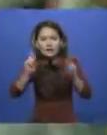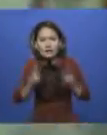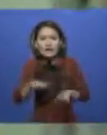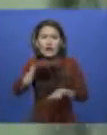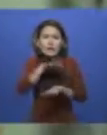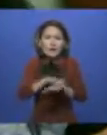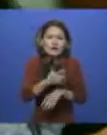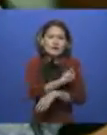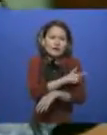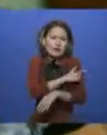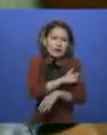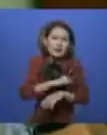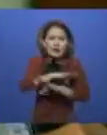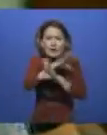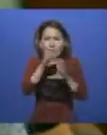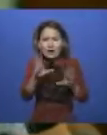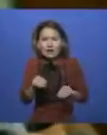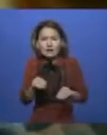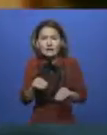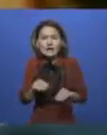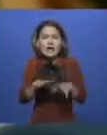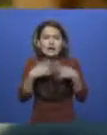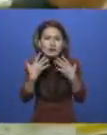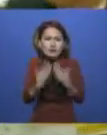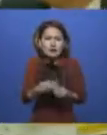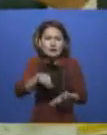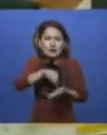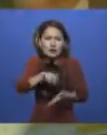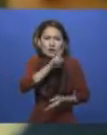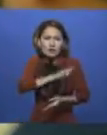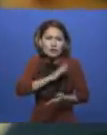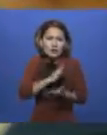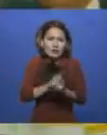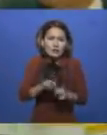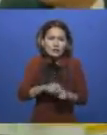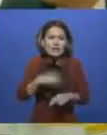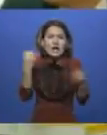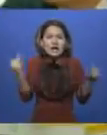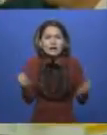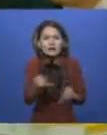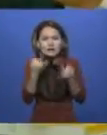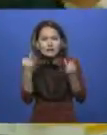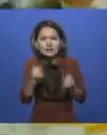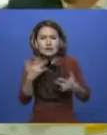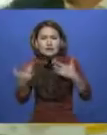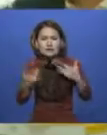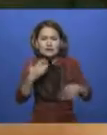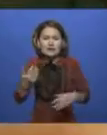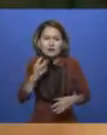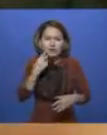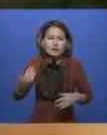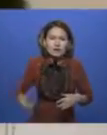да, дәрігер де, жұмыссыз да бар. Яғни бұл отбасынан әркім өзін көреді, немесе өзіне таныс образдар арқылы бүгінгі